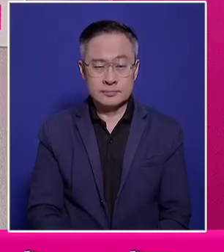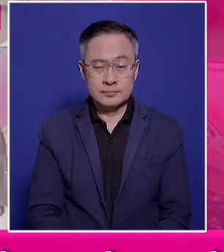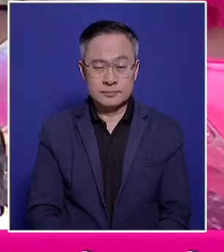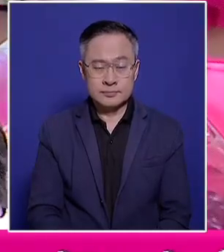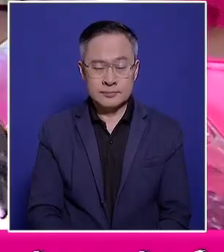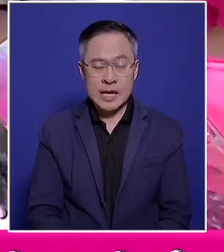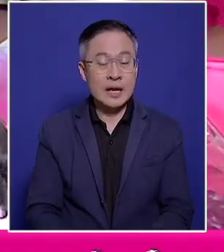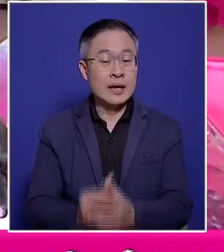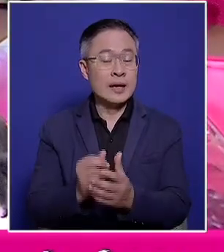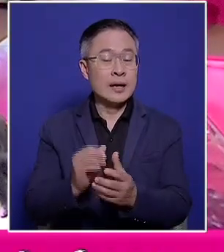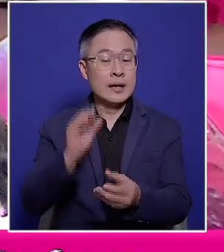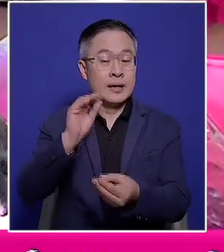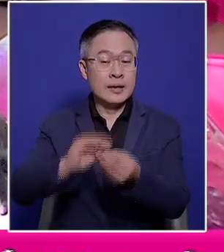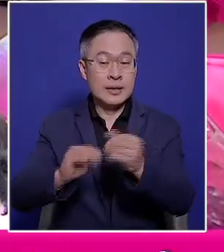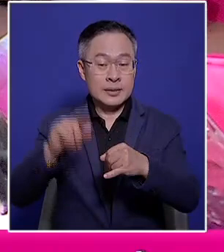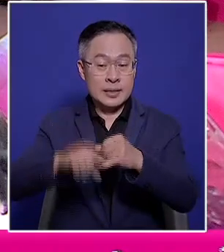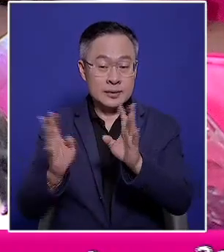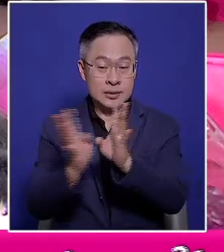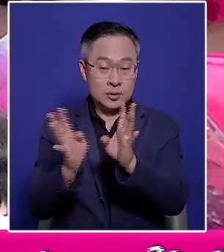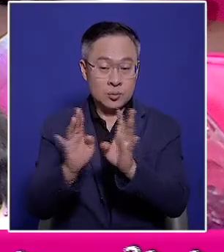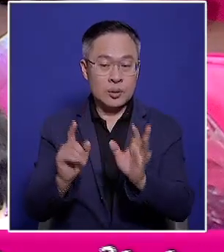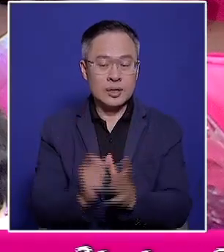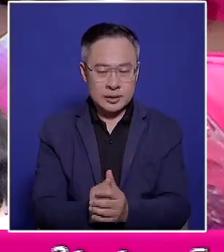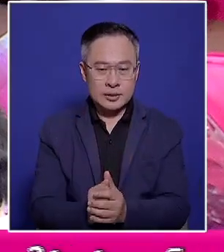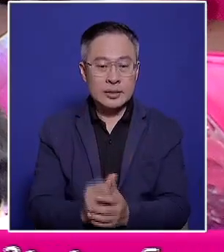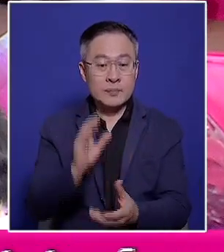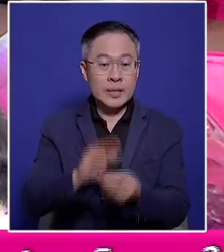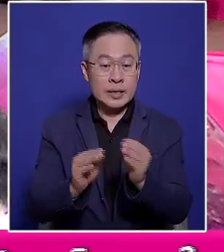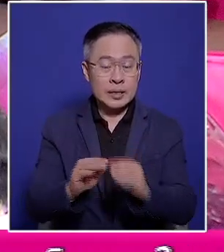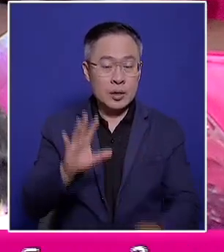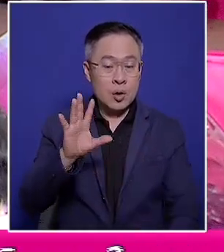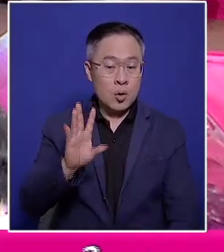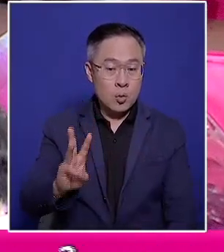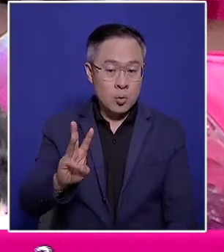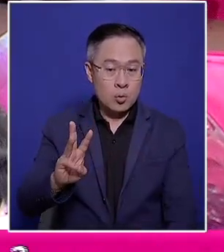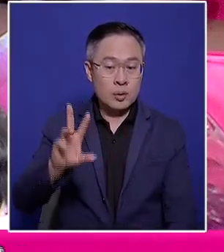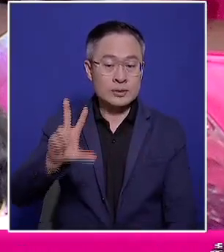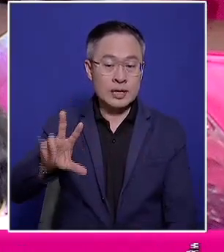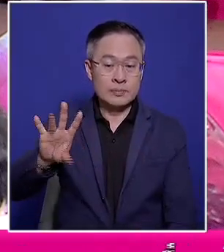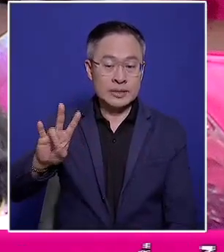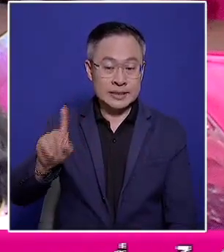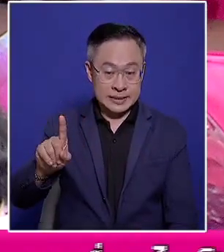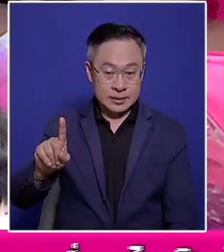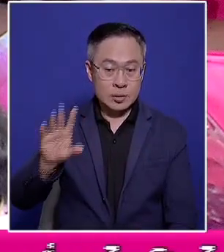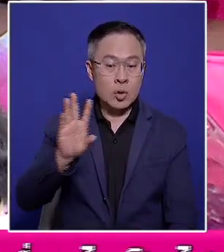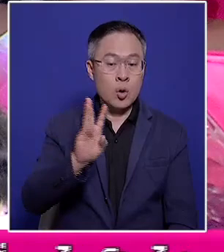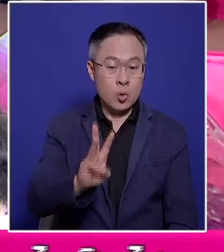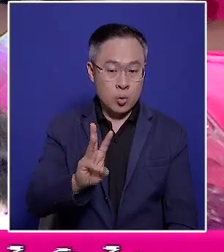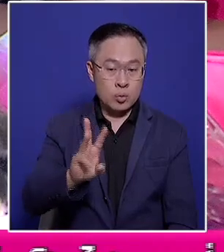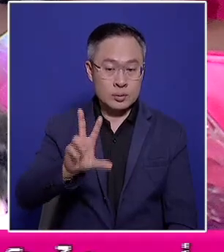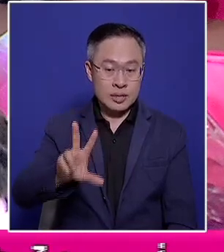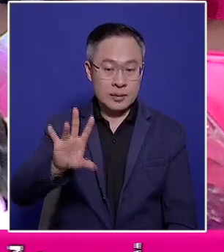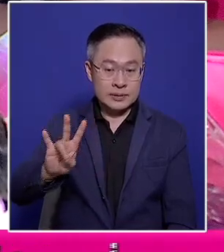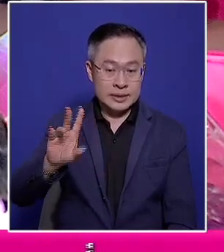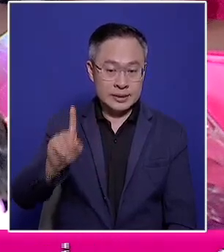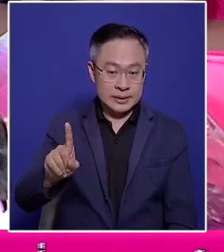เลขท้าย4ตัวหมุน1ครั้งเลขที่ออก6 371 6